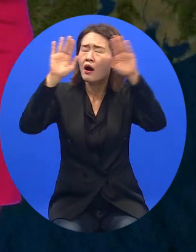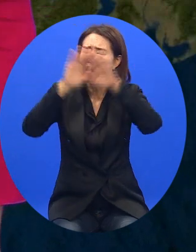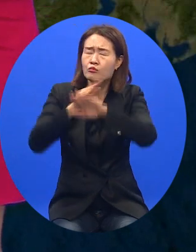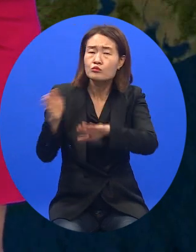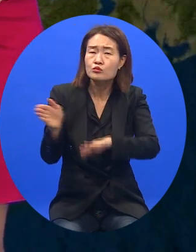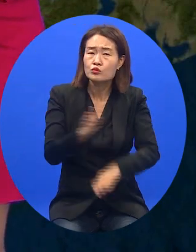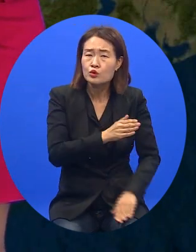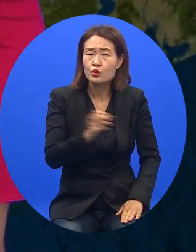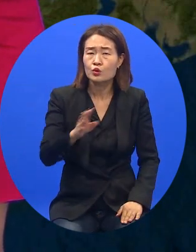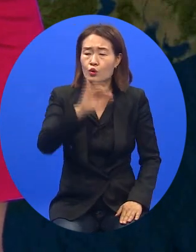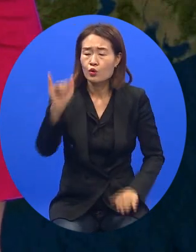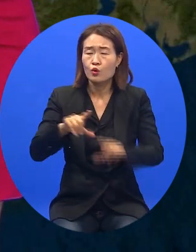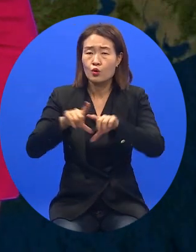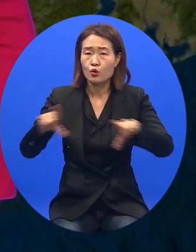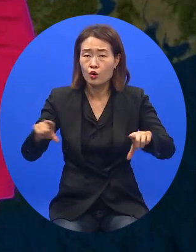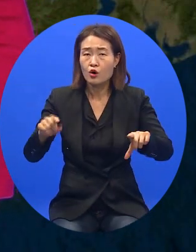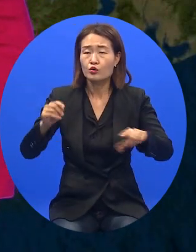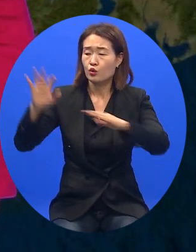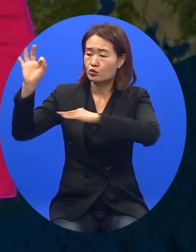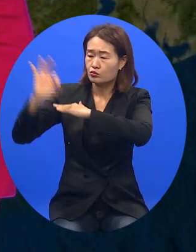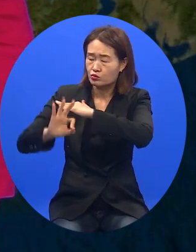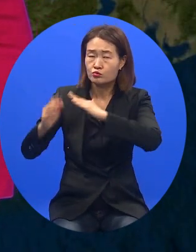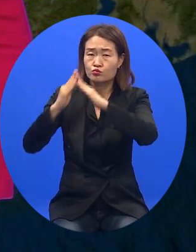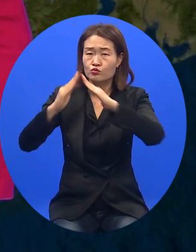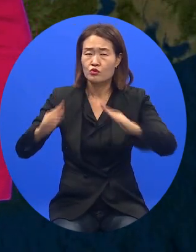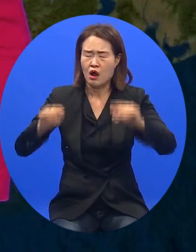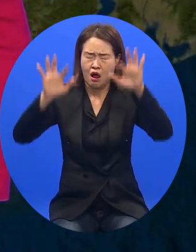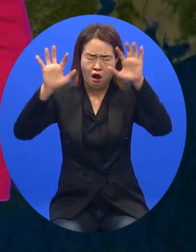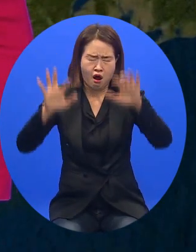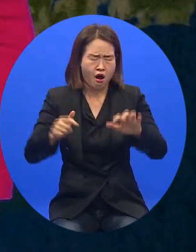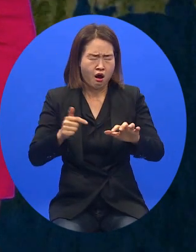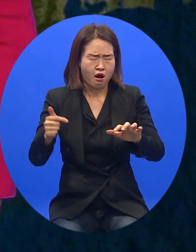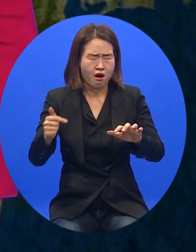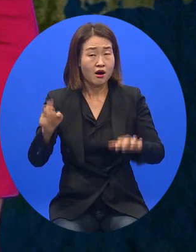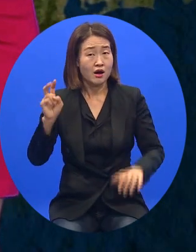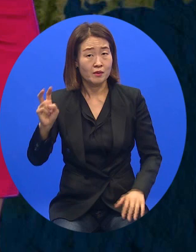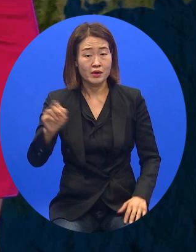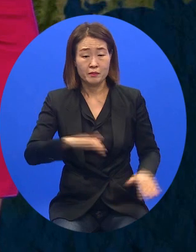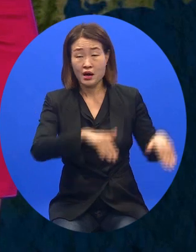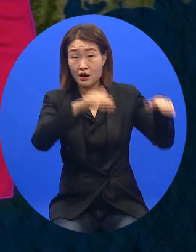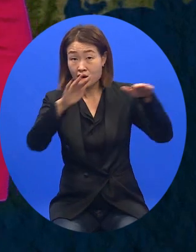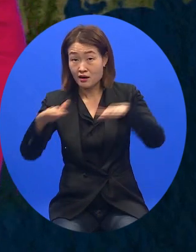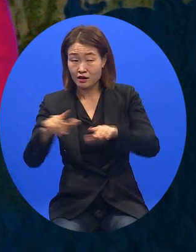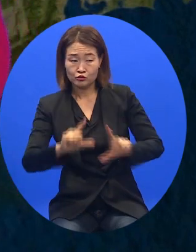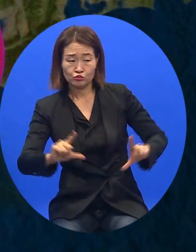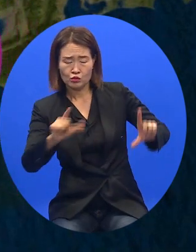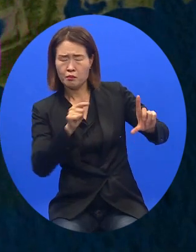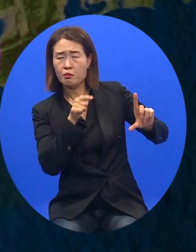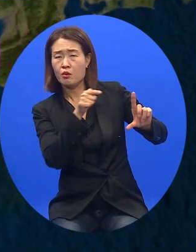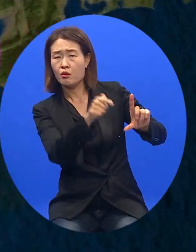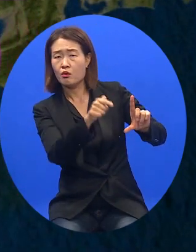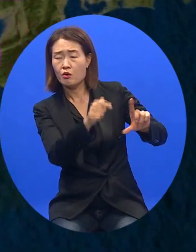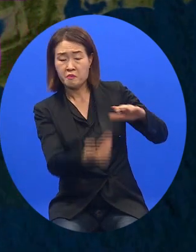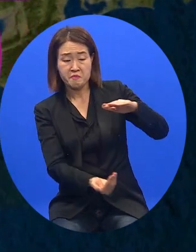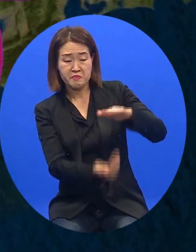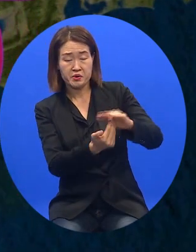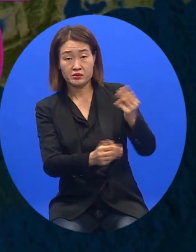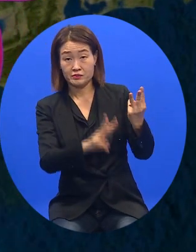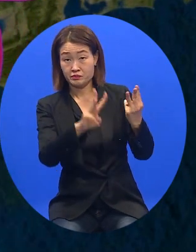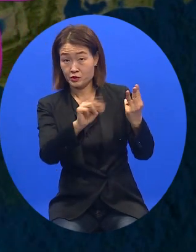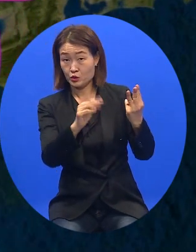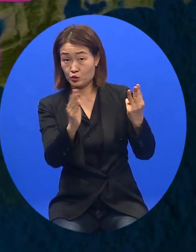밤부터는 중부와 호남 서해안을 중심으로 많은 눈이 내리겠습니다. 바다의 물결은 동해 중부 먼바다에서